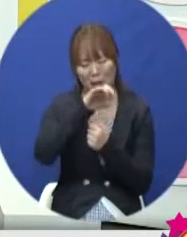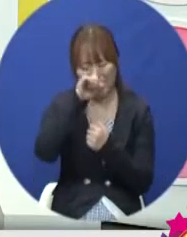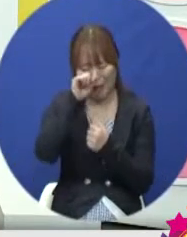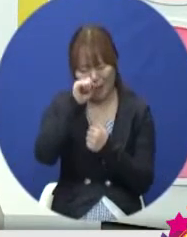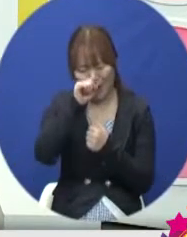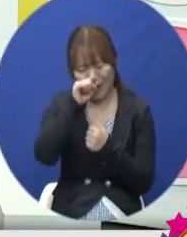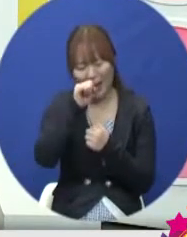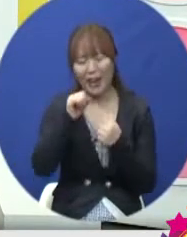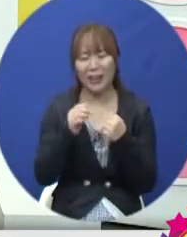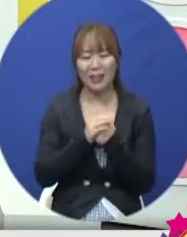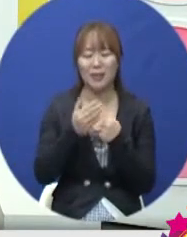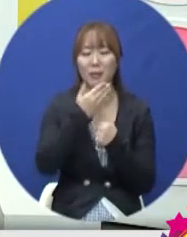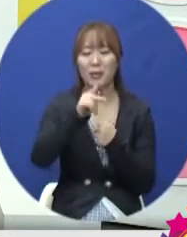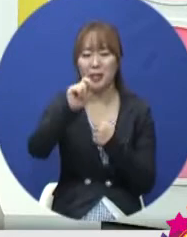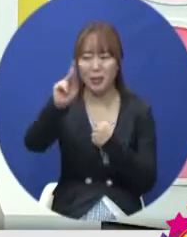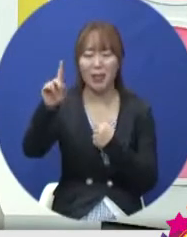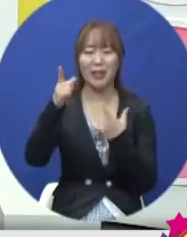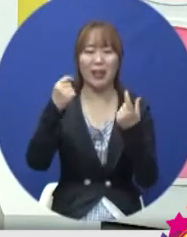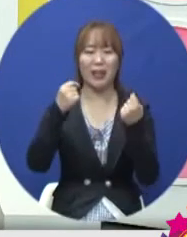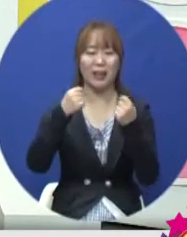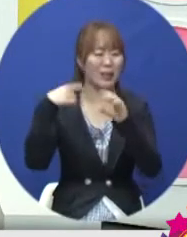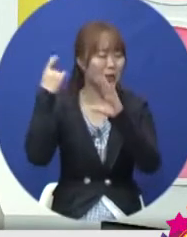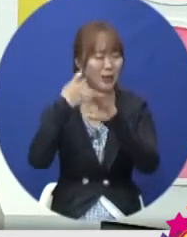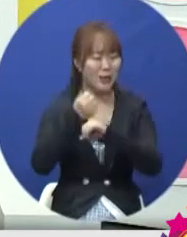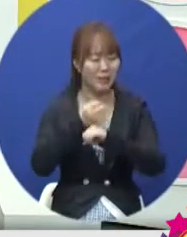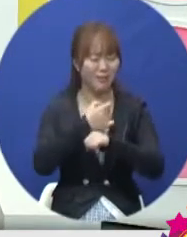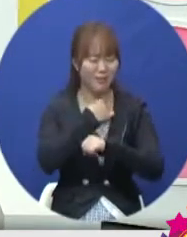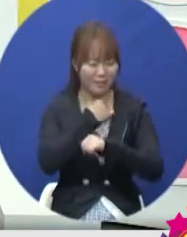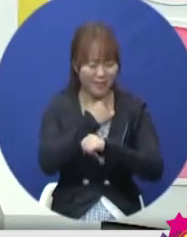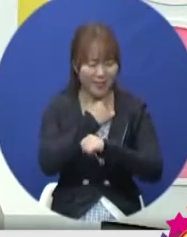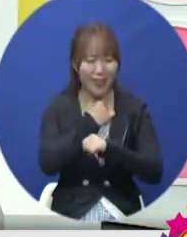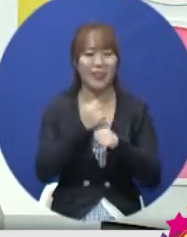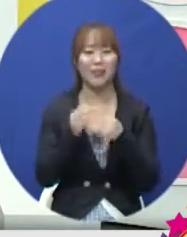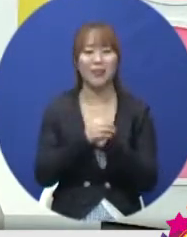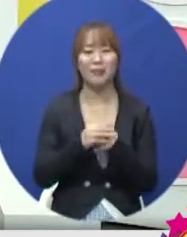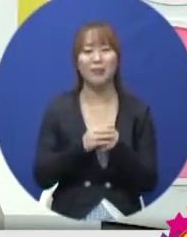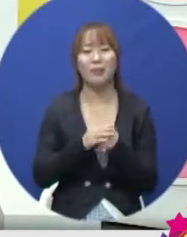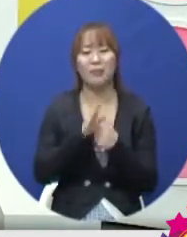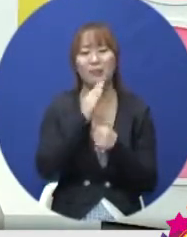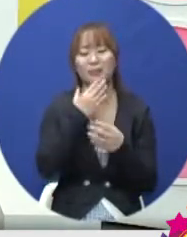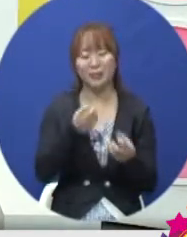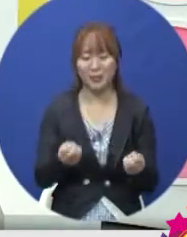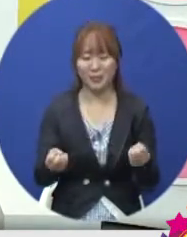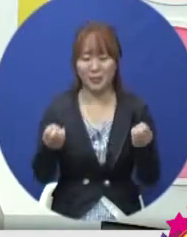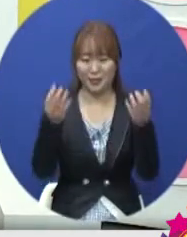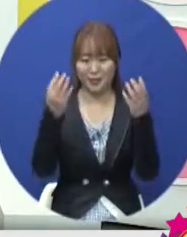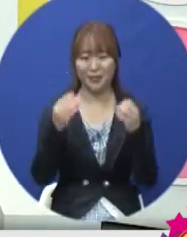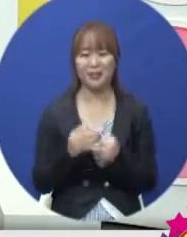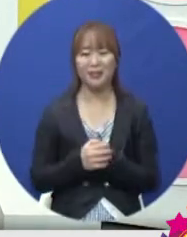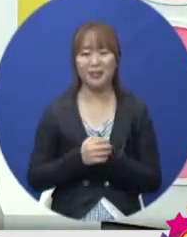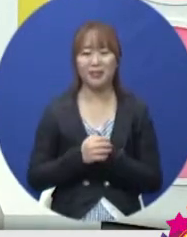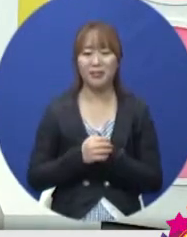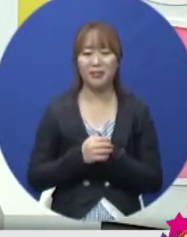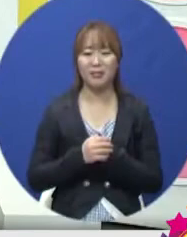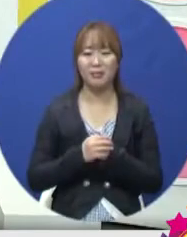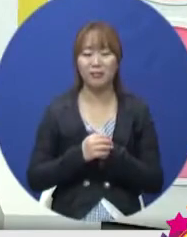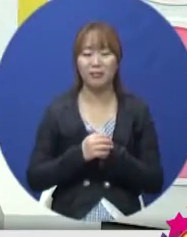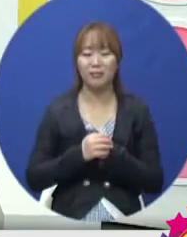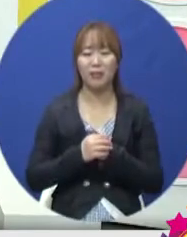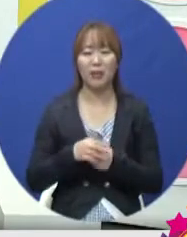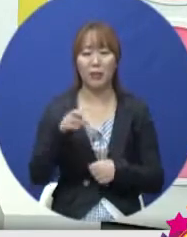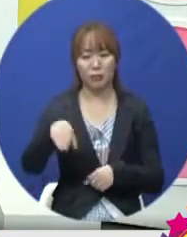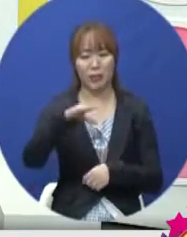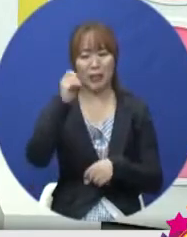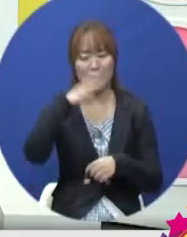좋아서 네. 복지 TV에다 이 소식을 알려야 되겠다 해서 했습니다. 와, 축하드립니다. 네네. 저희